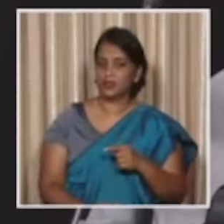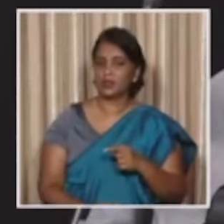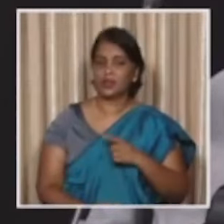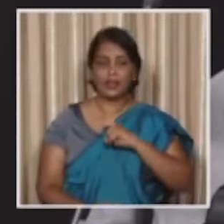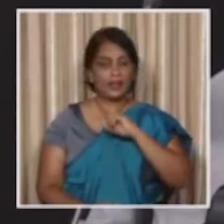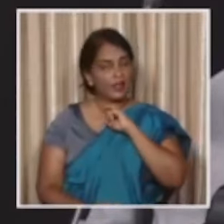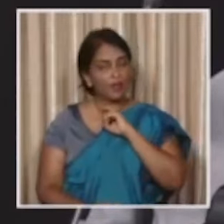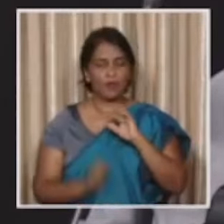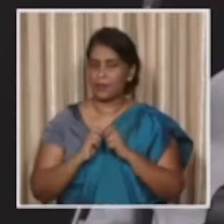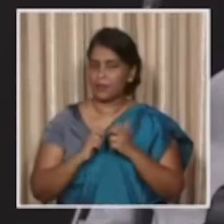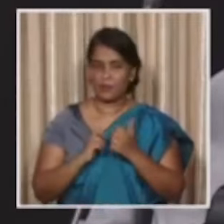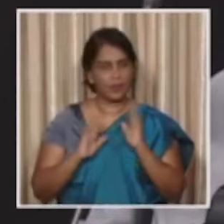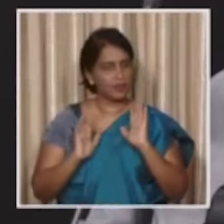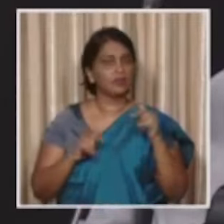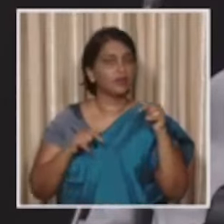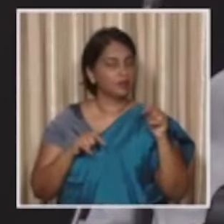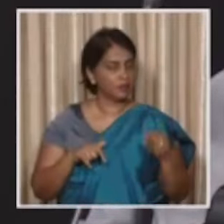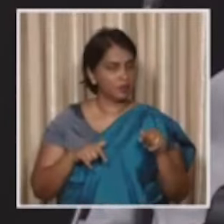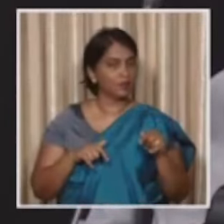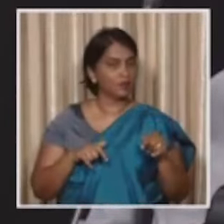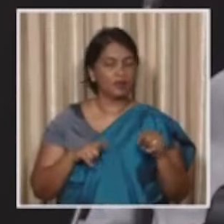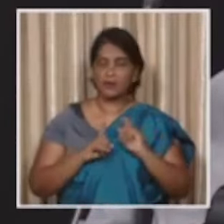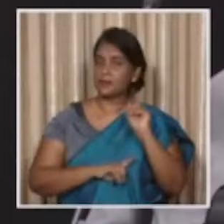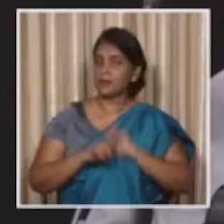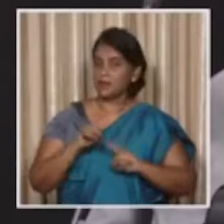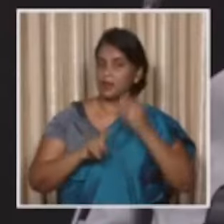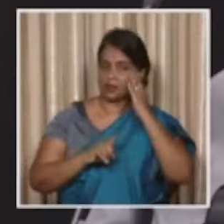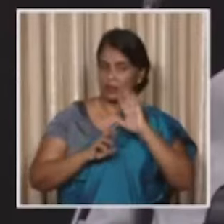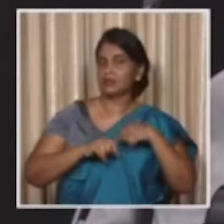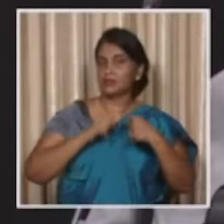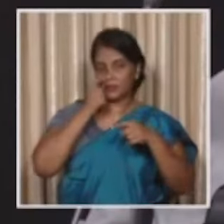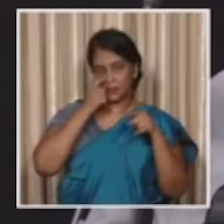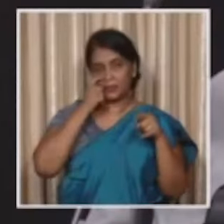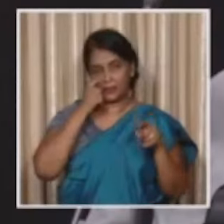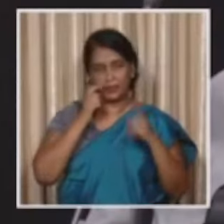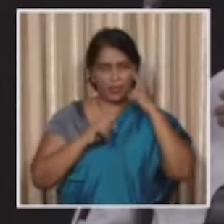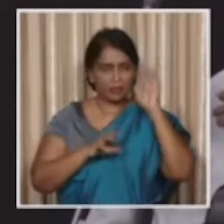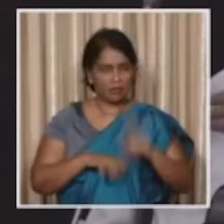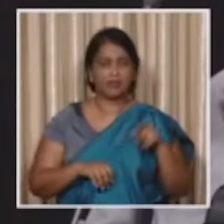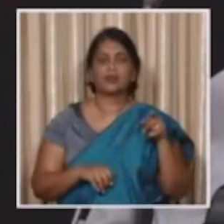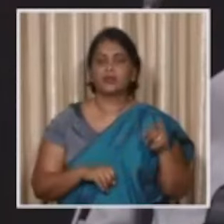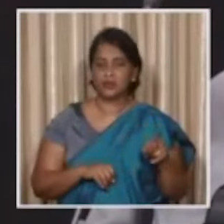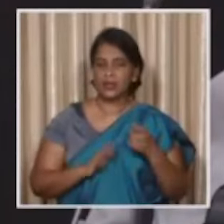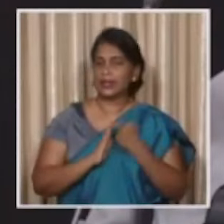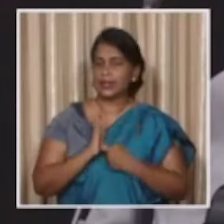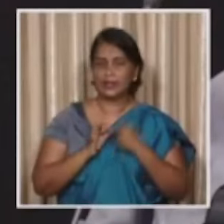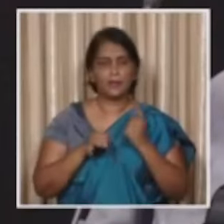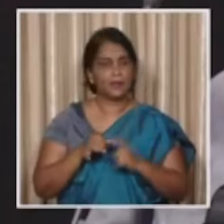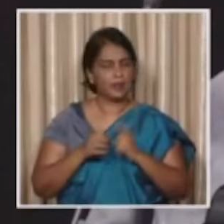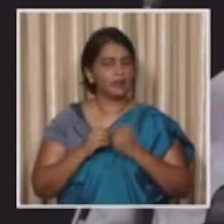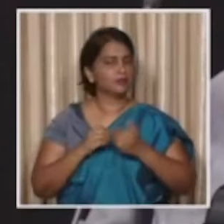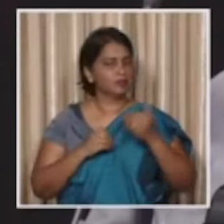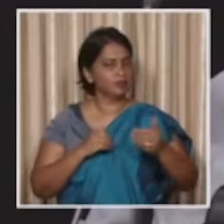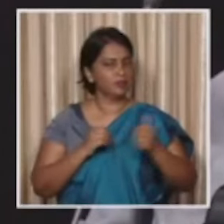කෑ ගැහුවට කමක් නැහැ. අපි මේකේ පාර්ලිමේන්තු සම්ප්‍රදායක් තියෙනවා. මේ අනවශ්‍ය විදිහේ මේ රීති ප්‍රශ්න වලට දිගින්